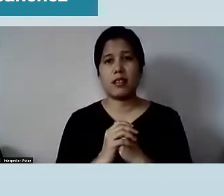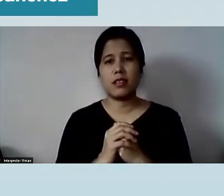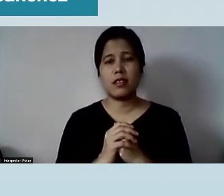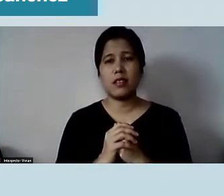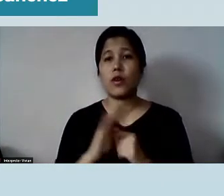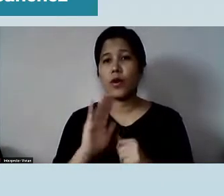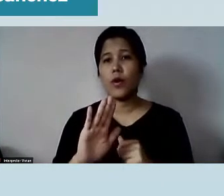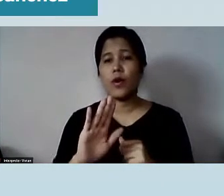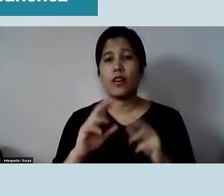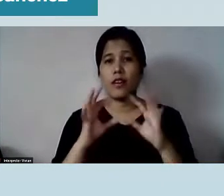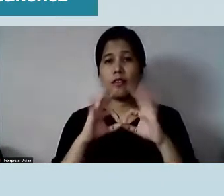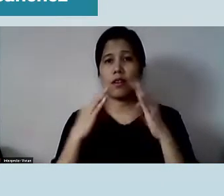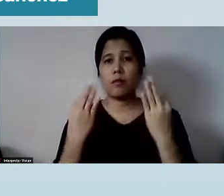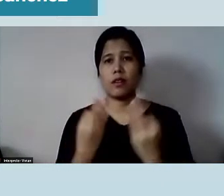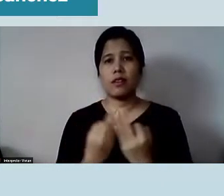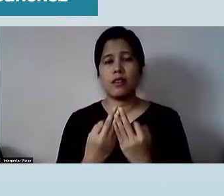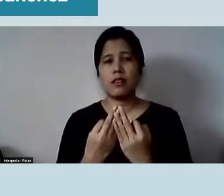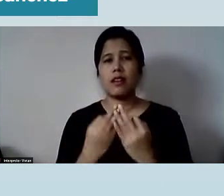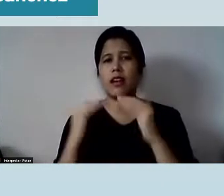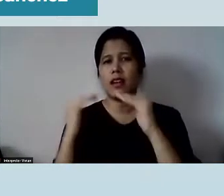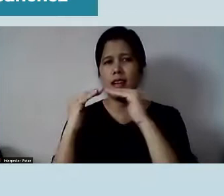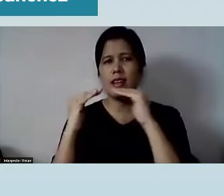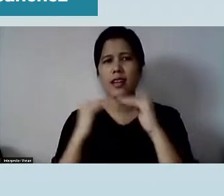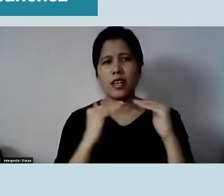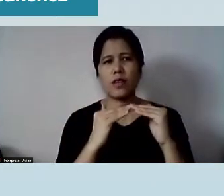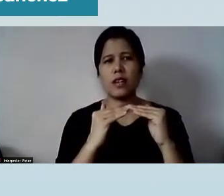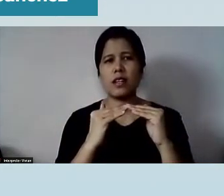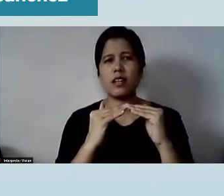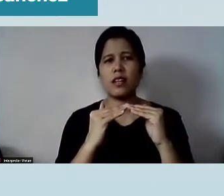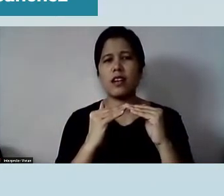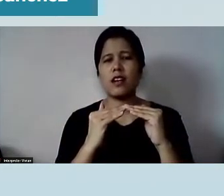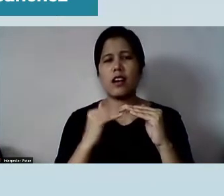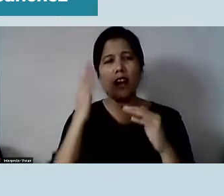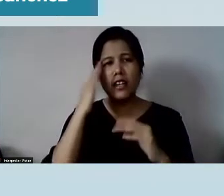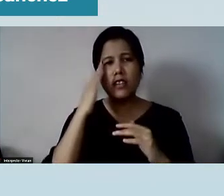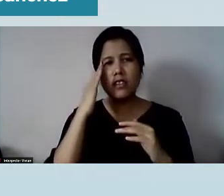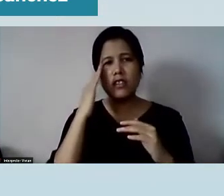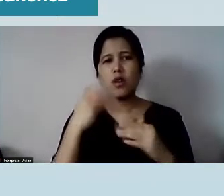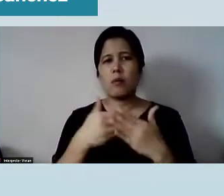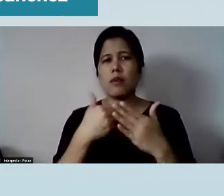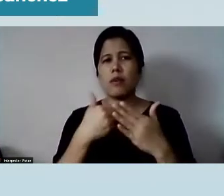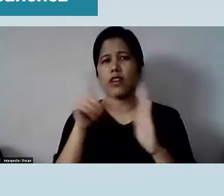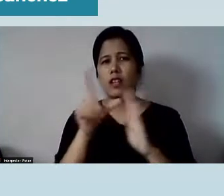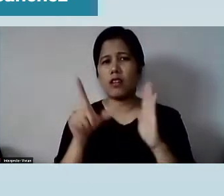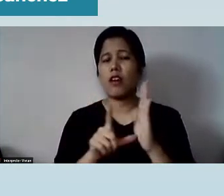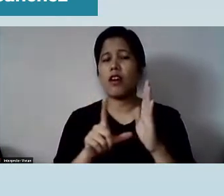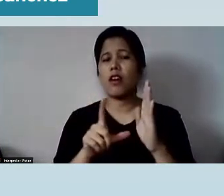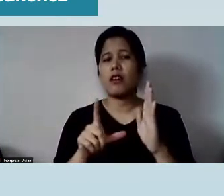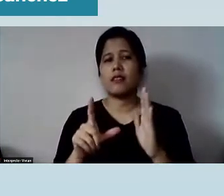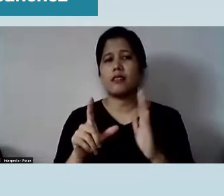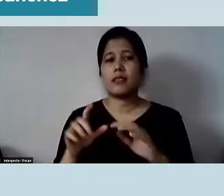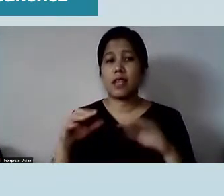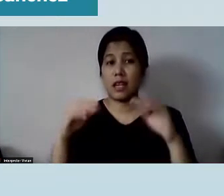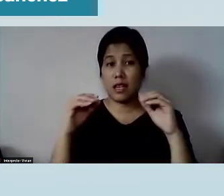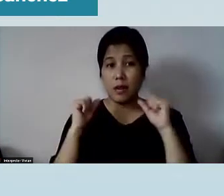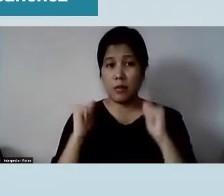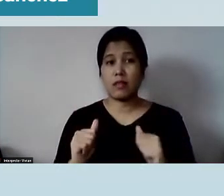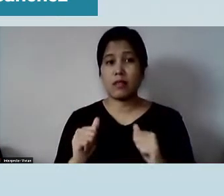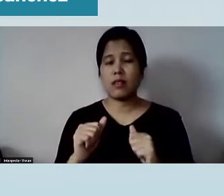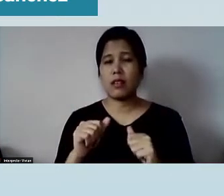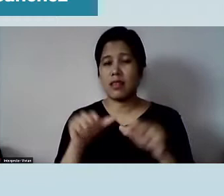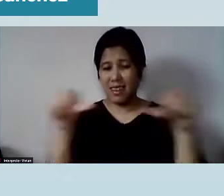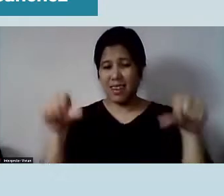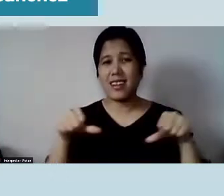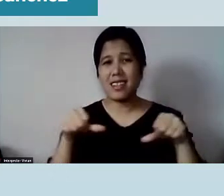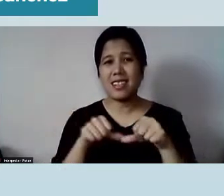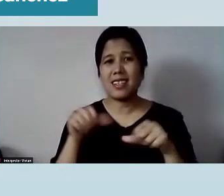family? The equal recognition before the law and legal capacity under Article 12. Pag mayroon ba kayong mga